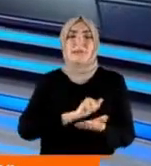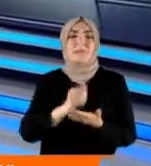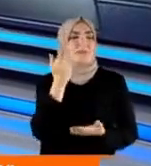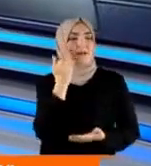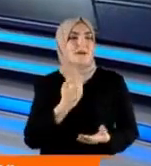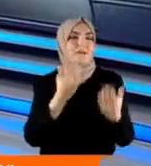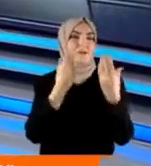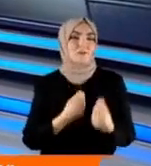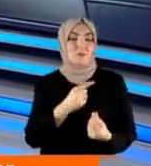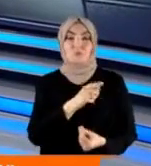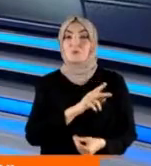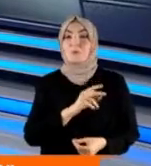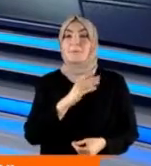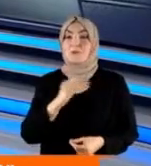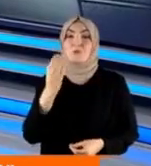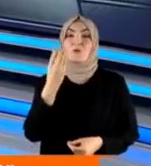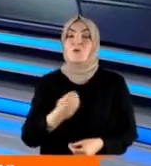yolculuğu bakın nasıl noktalandı.